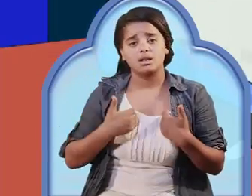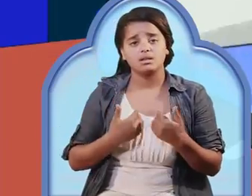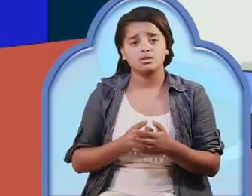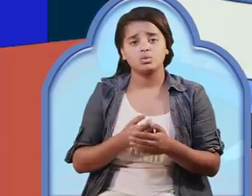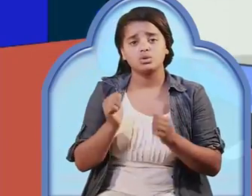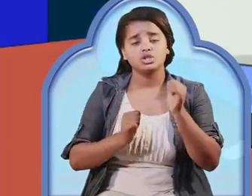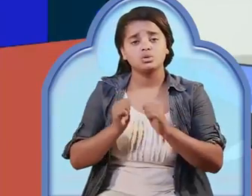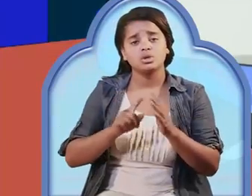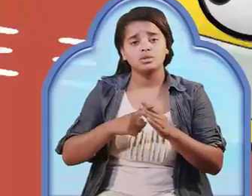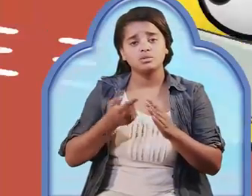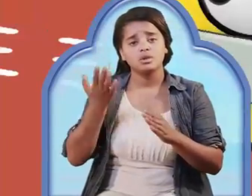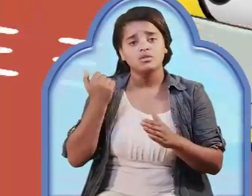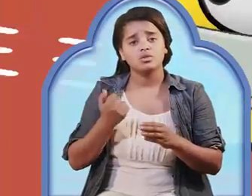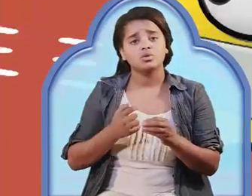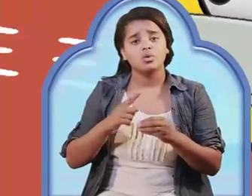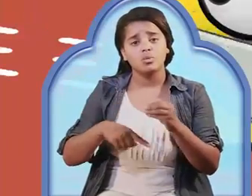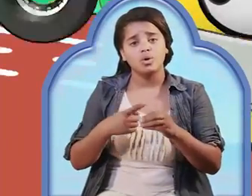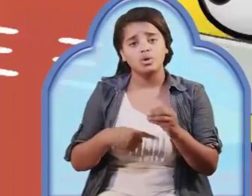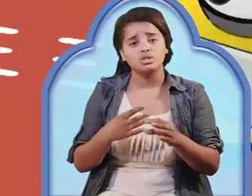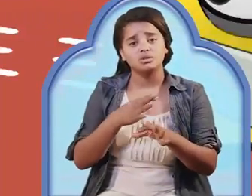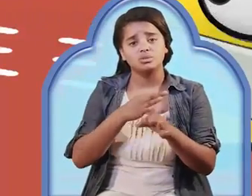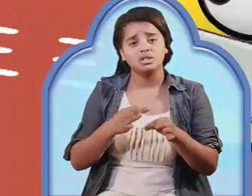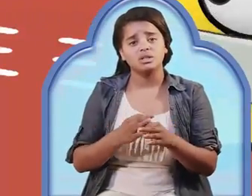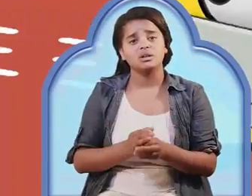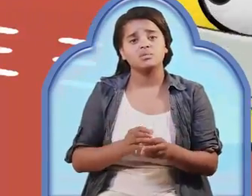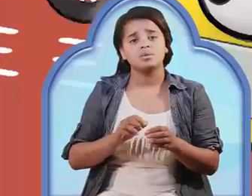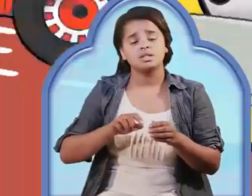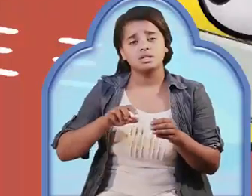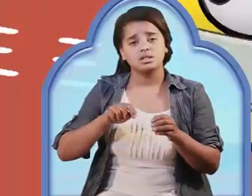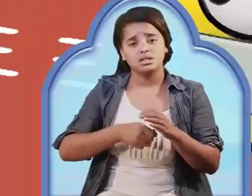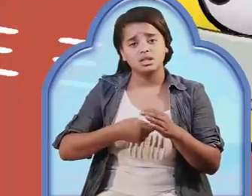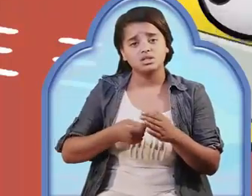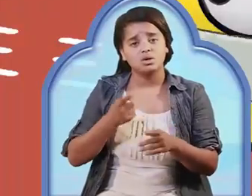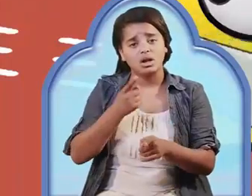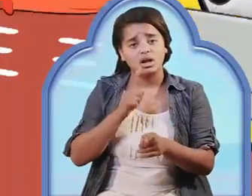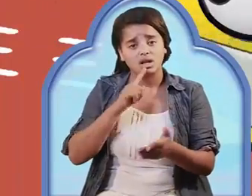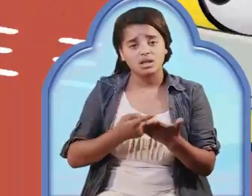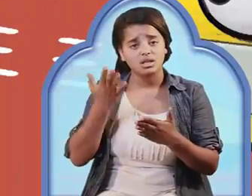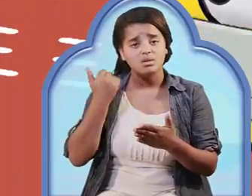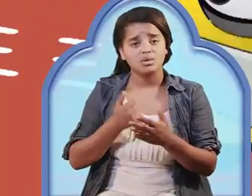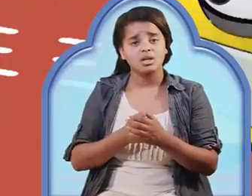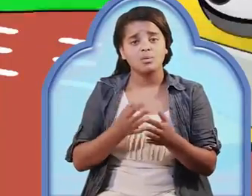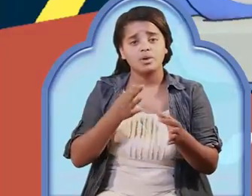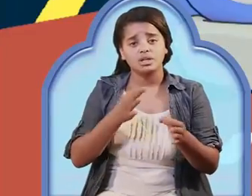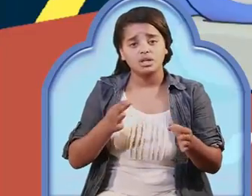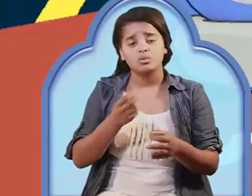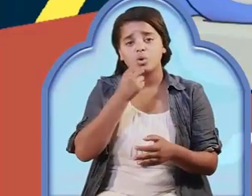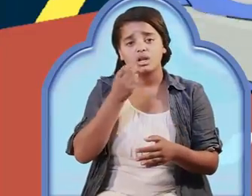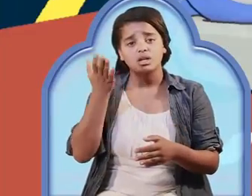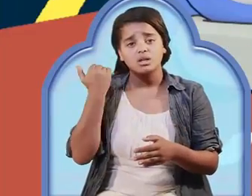አሁን ትኩሳት አለ ደሞ። ውድድሩን ከመጀመር በፊት ጎማዎች በደንብ ጠብቀው እንደታሰሩ አረጋግጠህ ነበር?